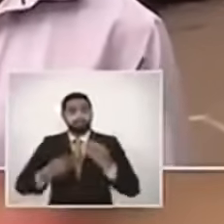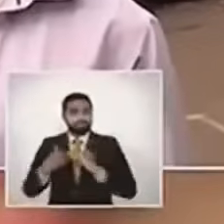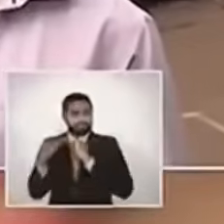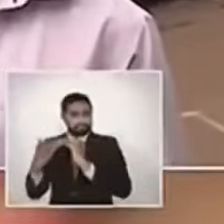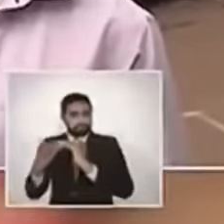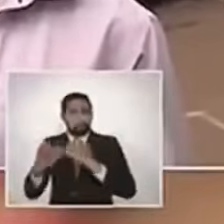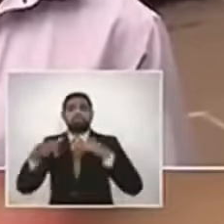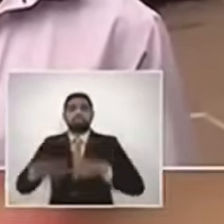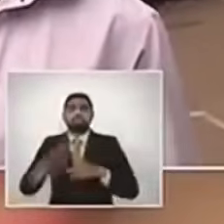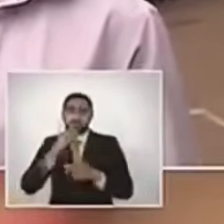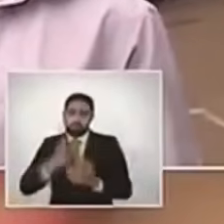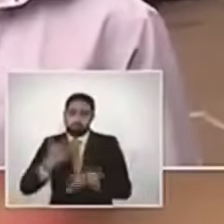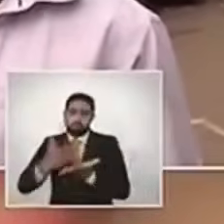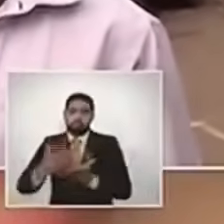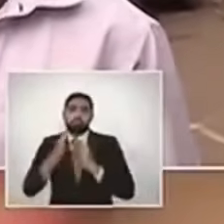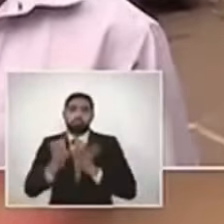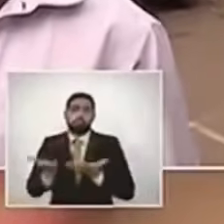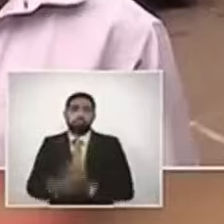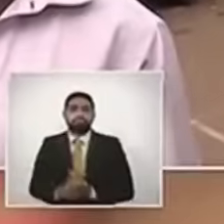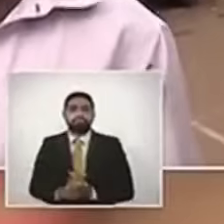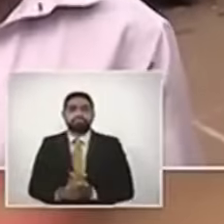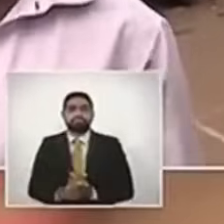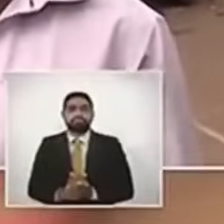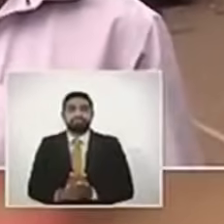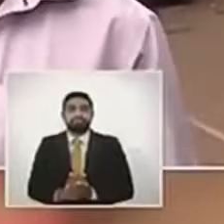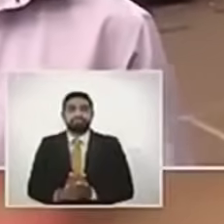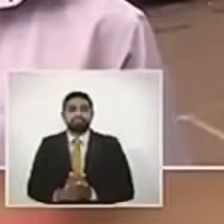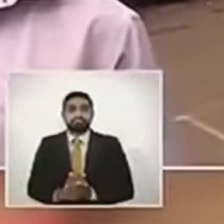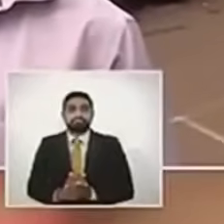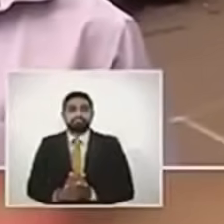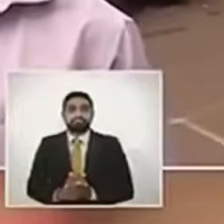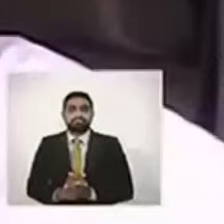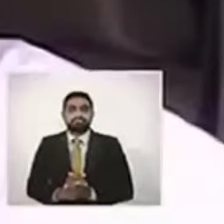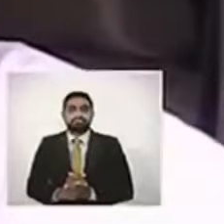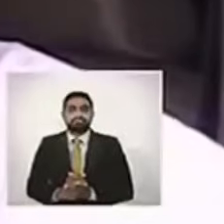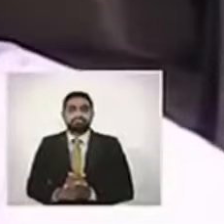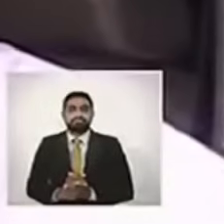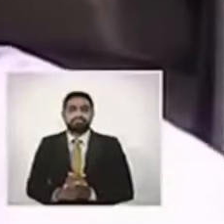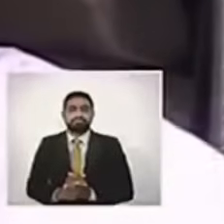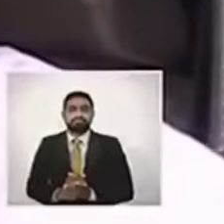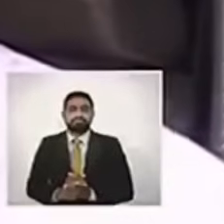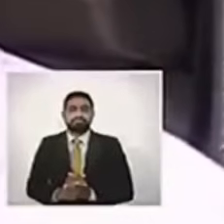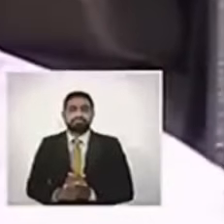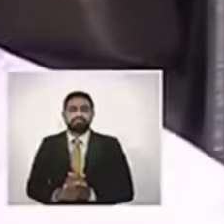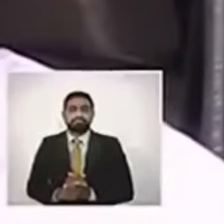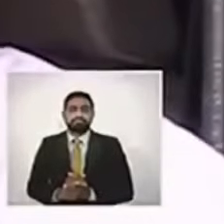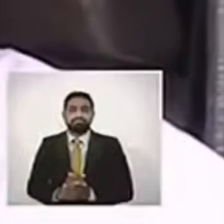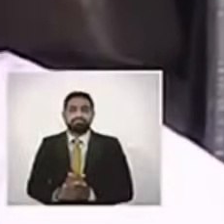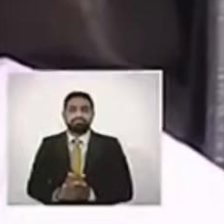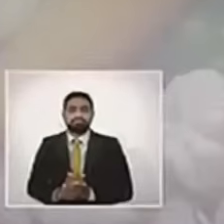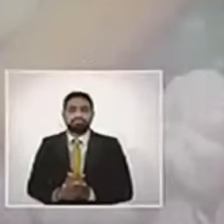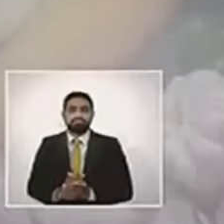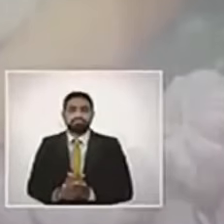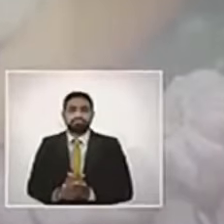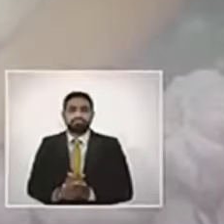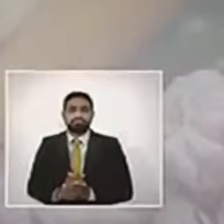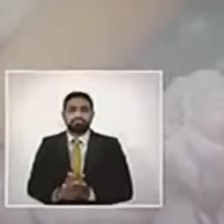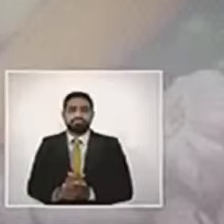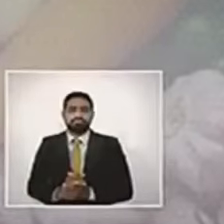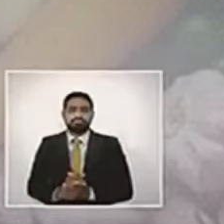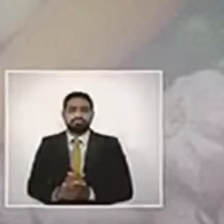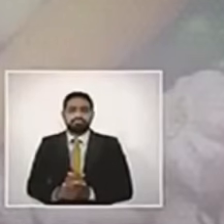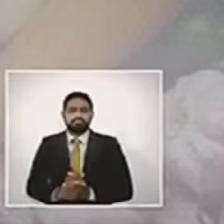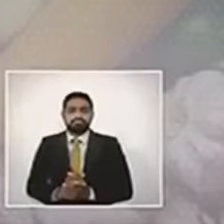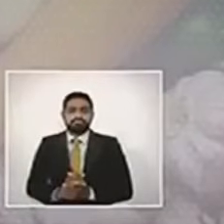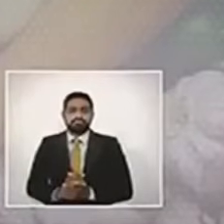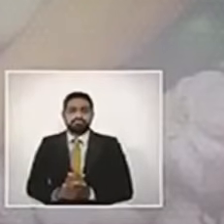වෙනකොට 70ක් වගේ ආර්ථික මධ්‍යස්ථානයේ පහතරට එළවලු අඩුවීමක් සිද්ධ වෙලා තියෙනවා. වෙනද වෙන්නේ මැදමුල්ලට තමයි අරන් යන්නේ බත් ටික. Against a backdrop where